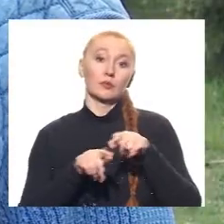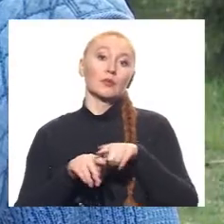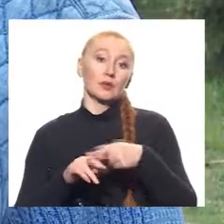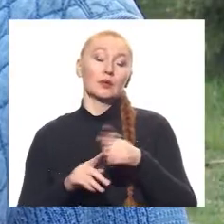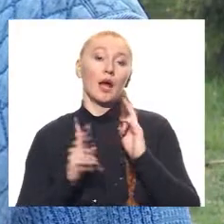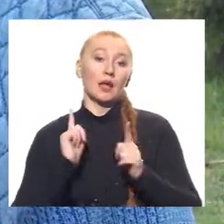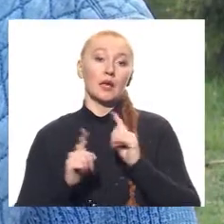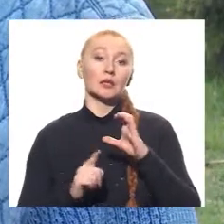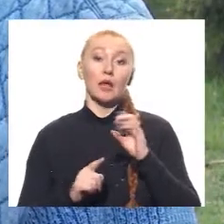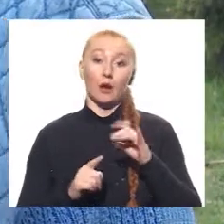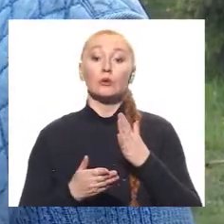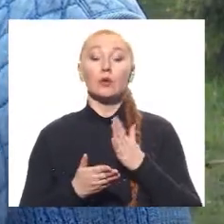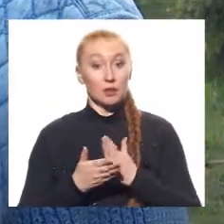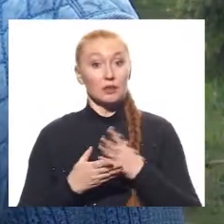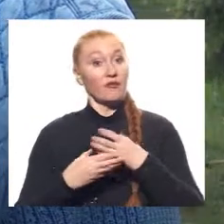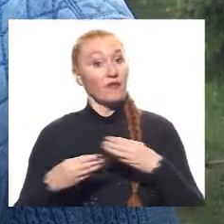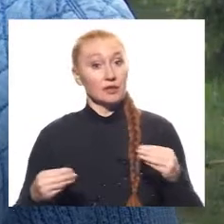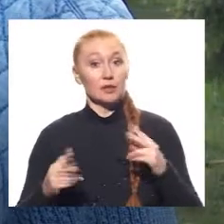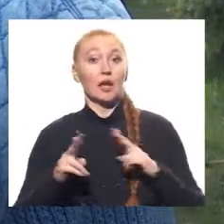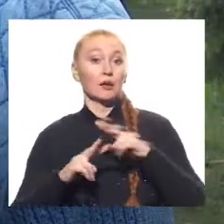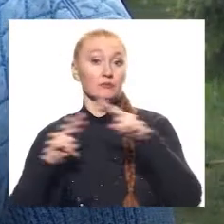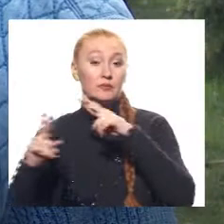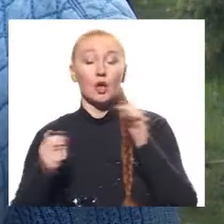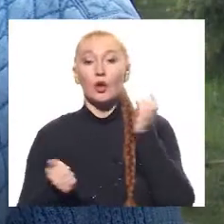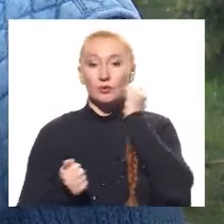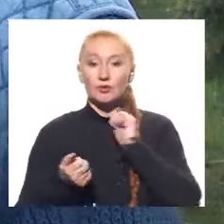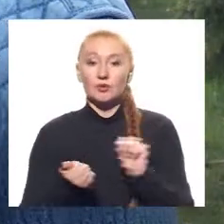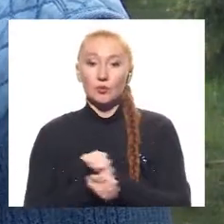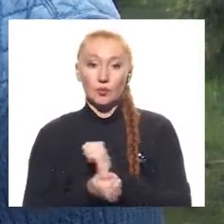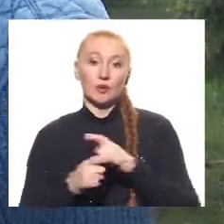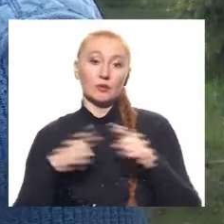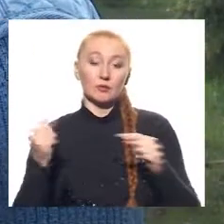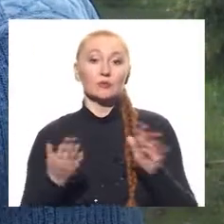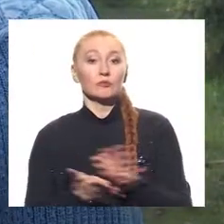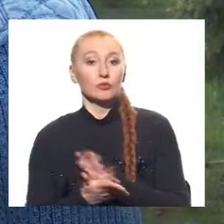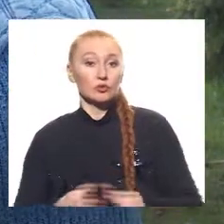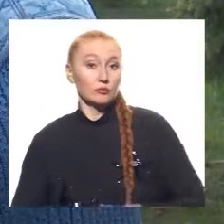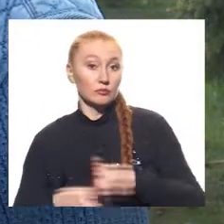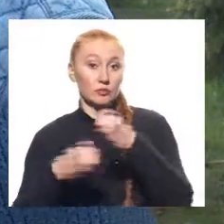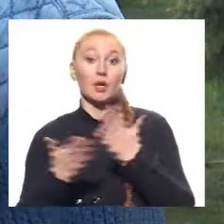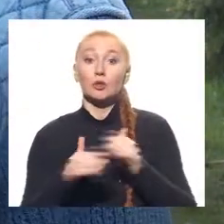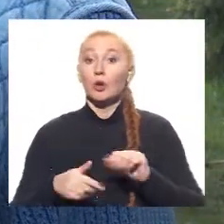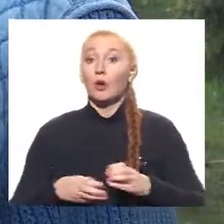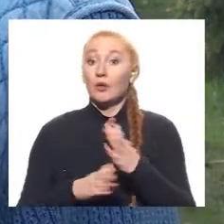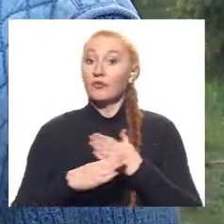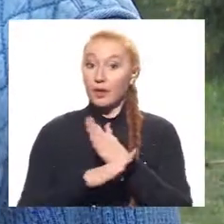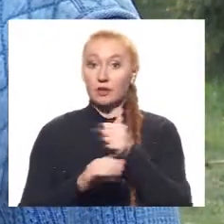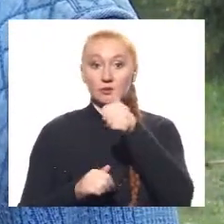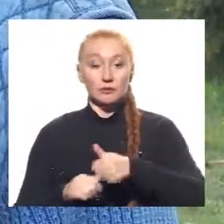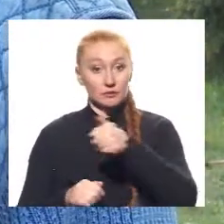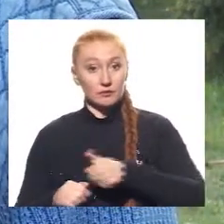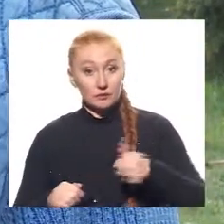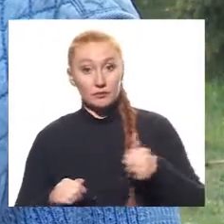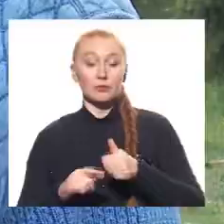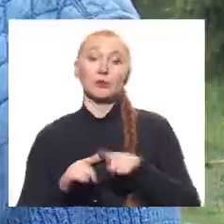сакур. Навесні обрізка сухих та пошкоджених гілок, очищуємо штампи. Якщо йде тріщини, замазуємо їх. Нам з однієї